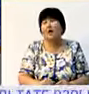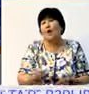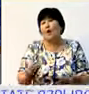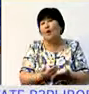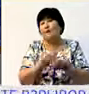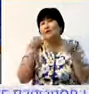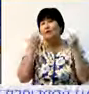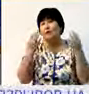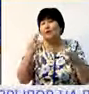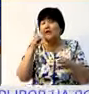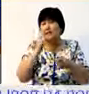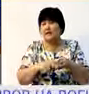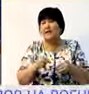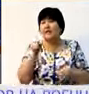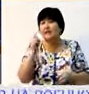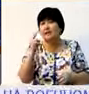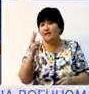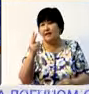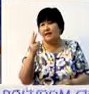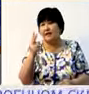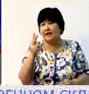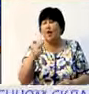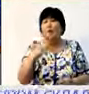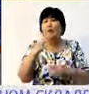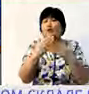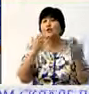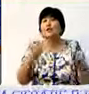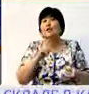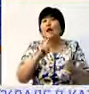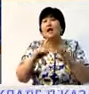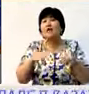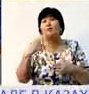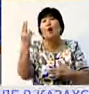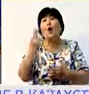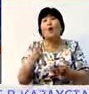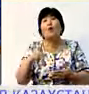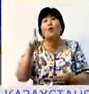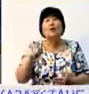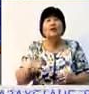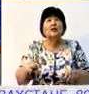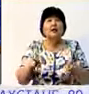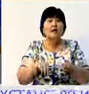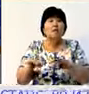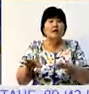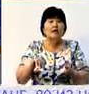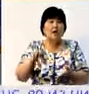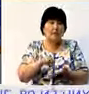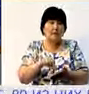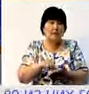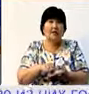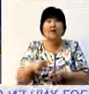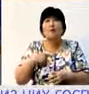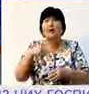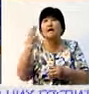Новости культуры. Завершился 12-й международный симпозиум художников. В мероприятии приняли участие